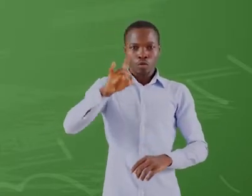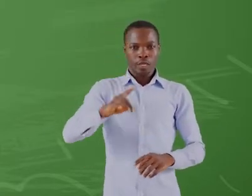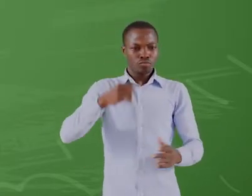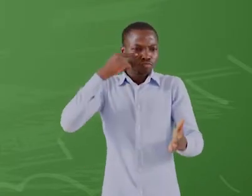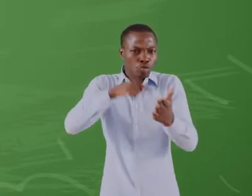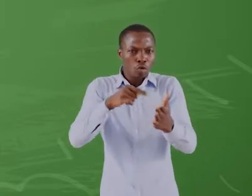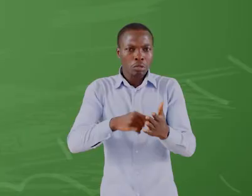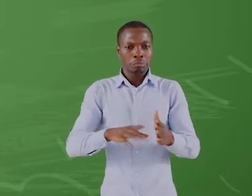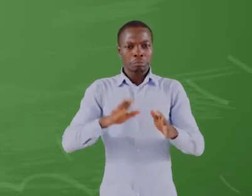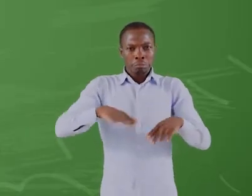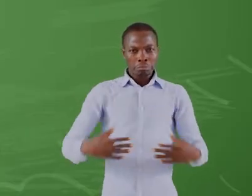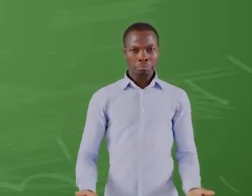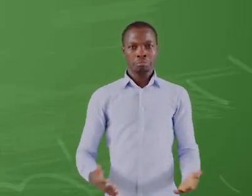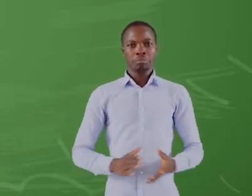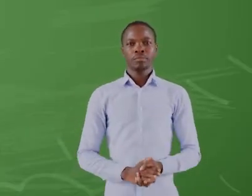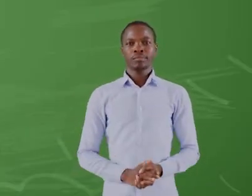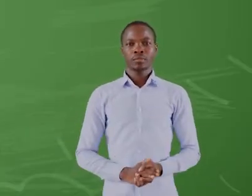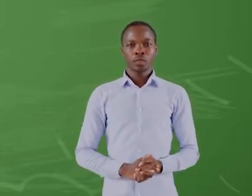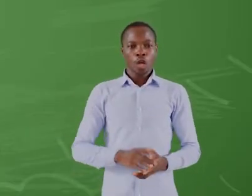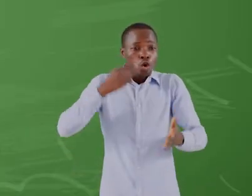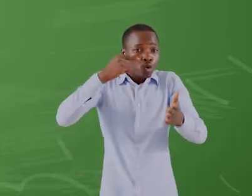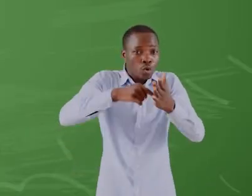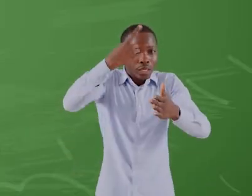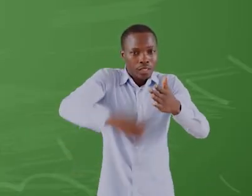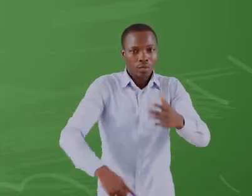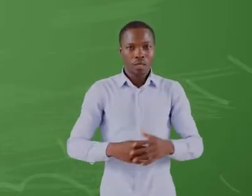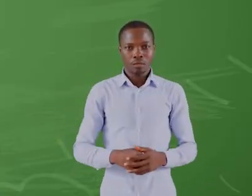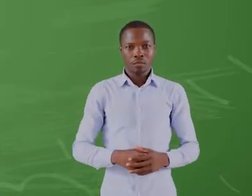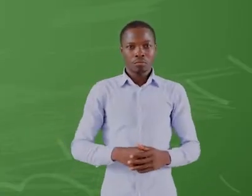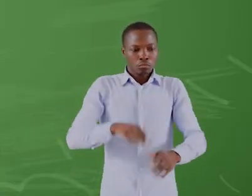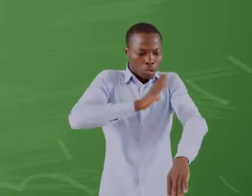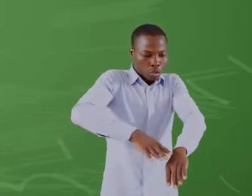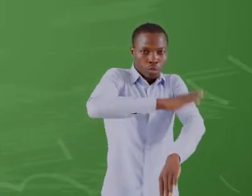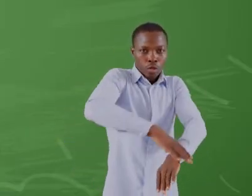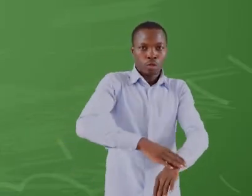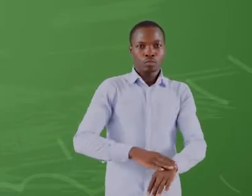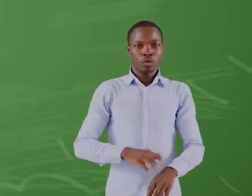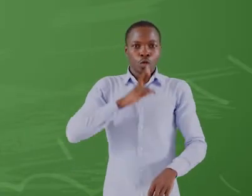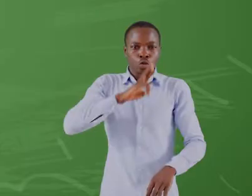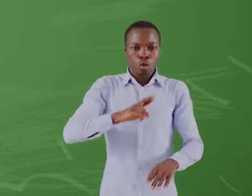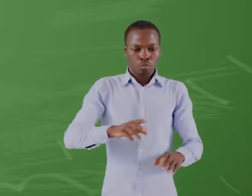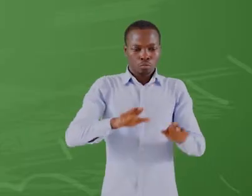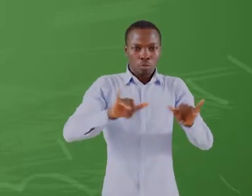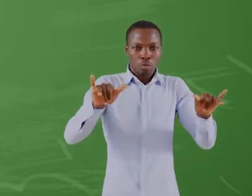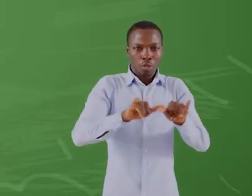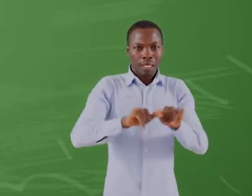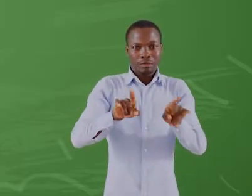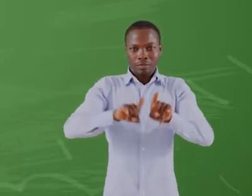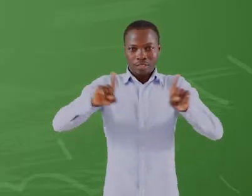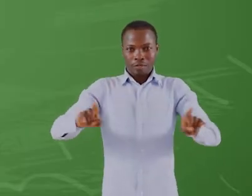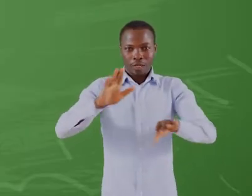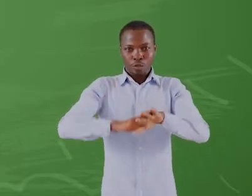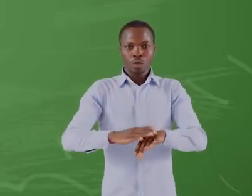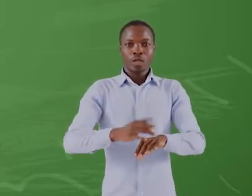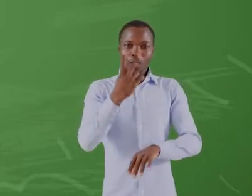constat. Alors, le constat est le suivant. Les tubercules sont de taille différente sur